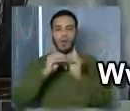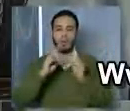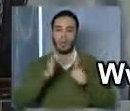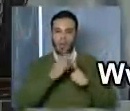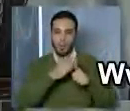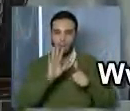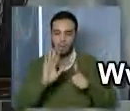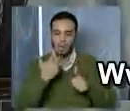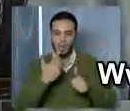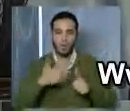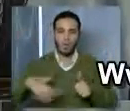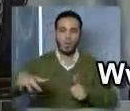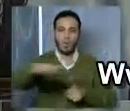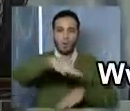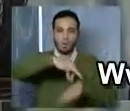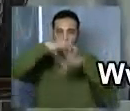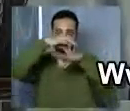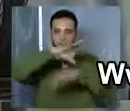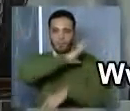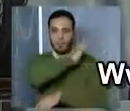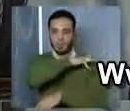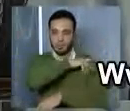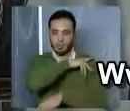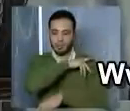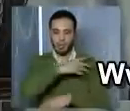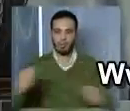حاجة وحدة الشعب الفلسطيني والأرض دي أرض فلسطين.